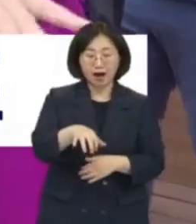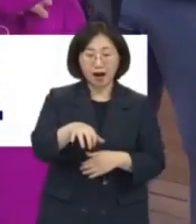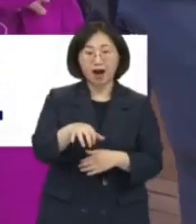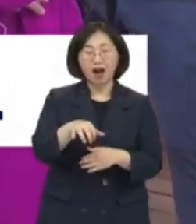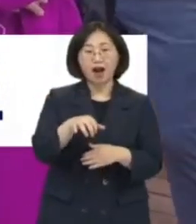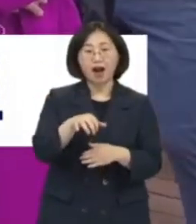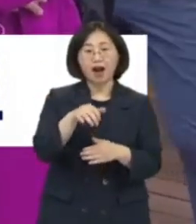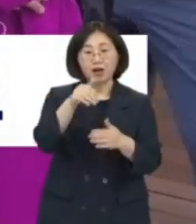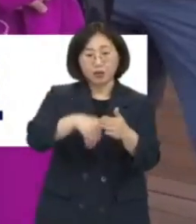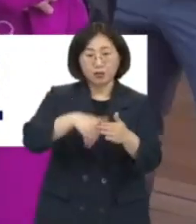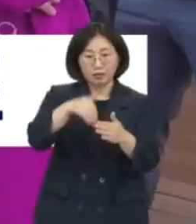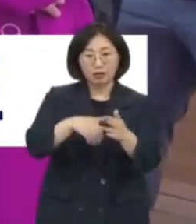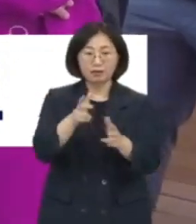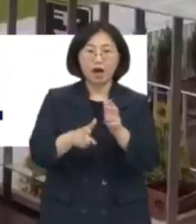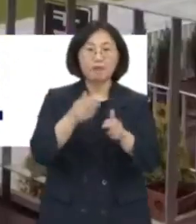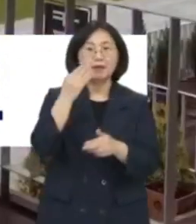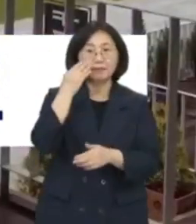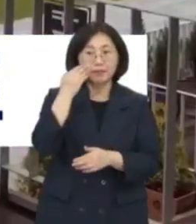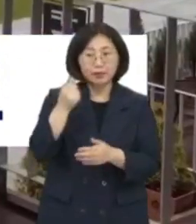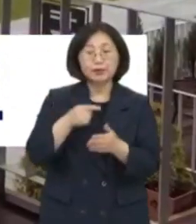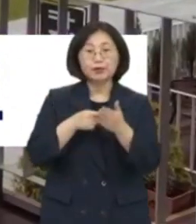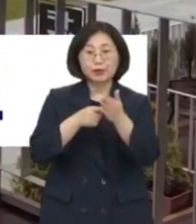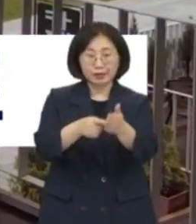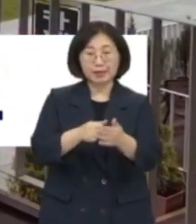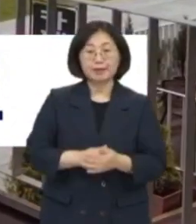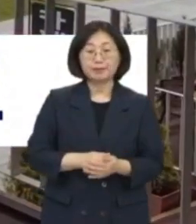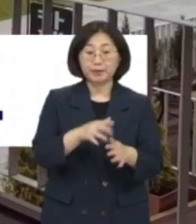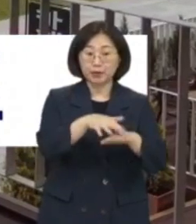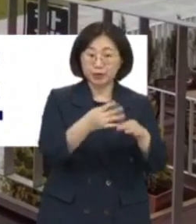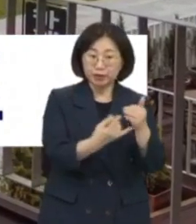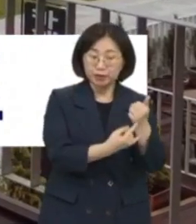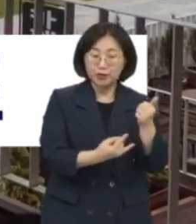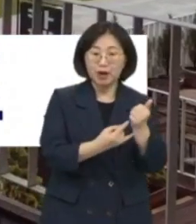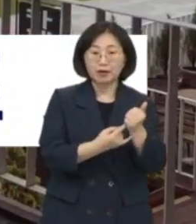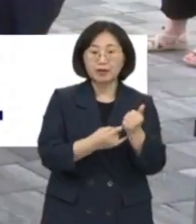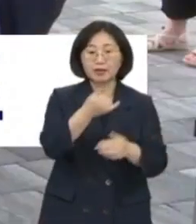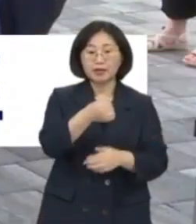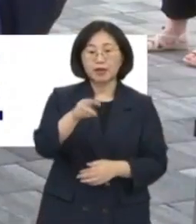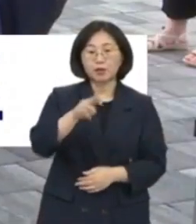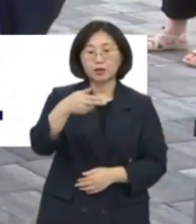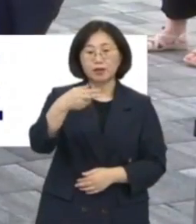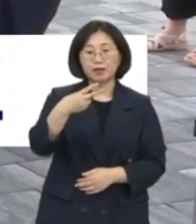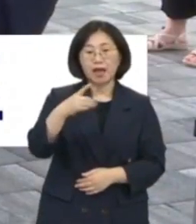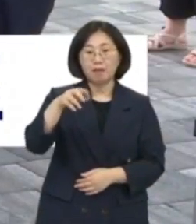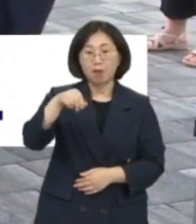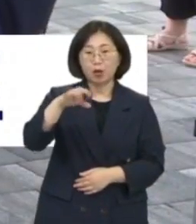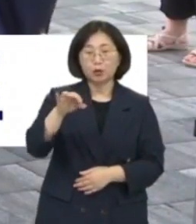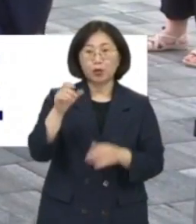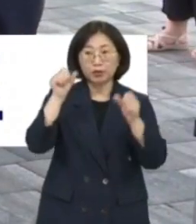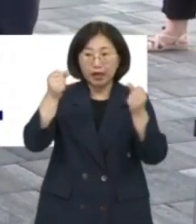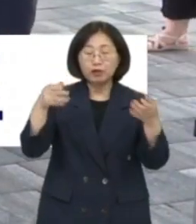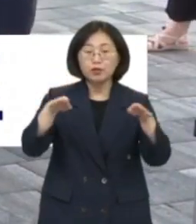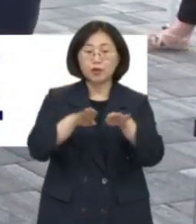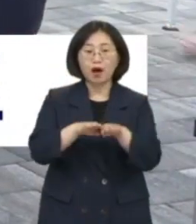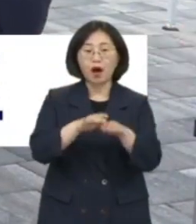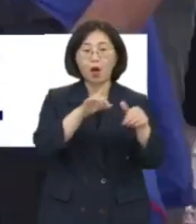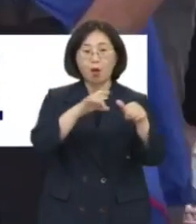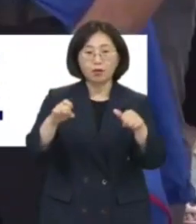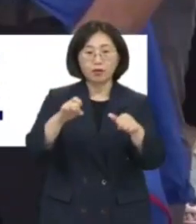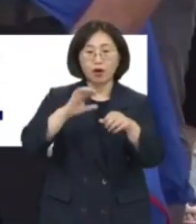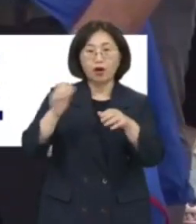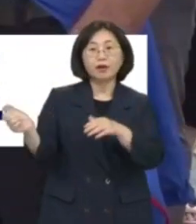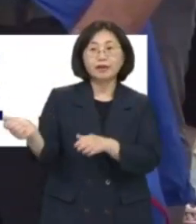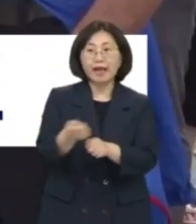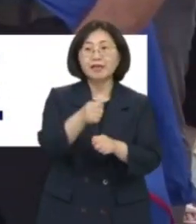속도가 붙고 있습니다 충청권 학계 유대회 조직위는 세종 대평동 종합체육 시설과 홍성 충남 국제